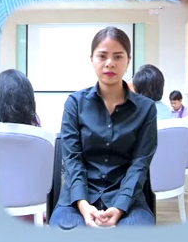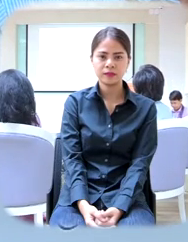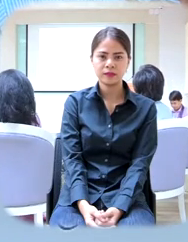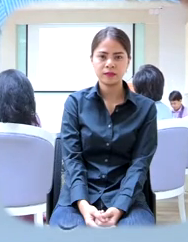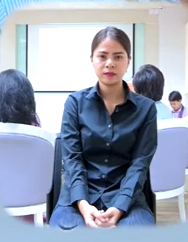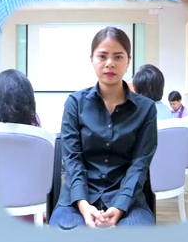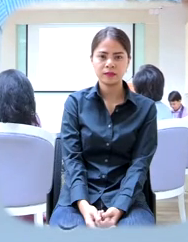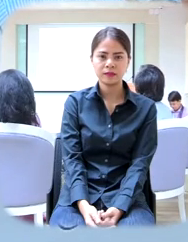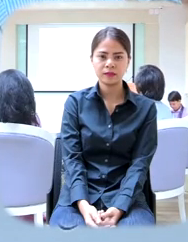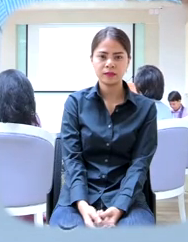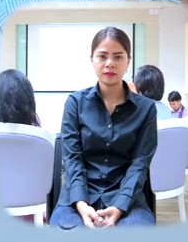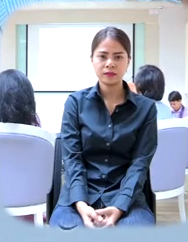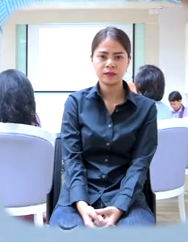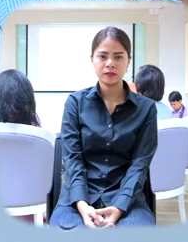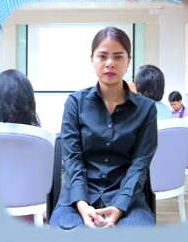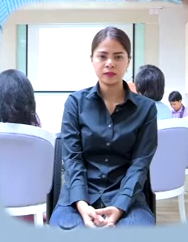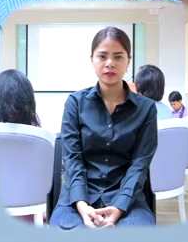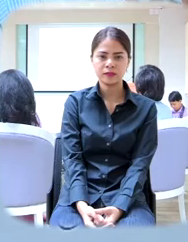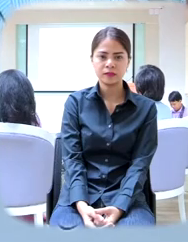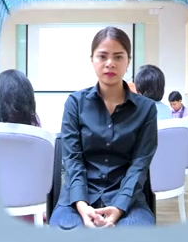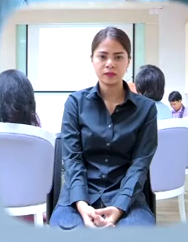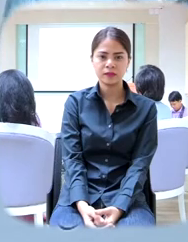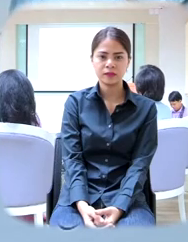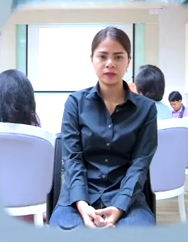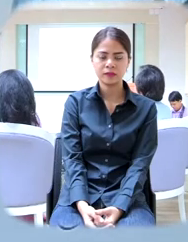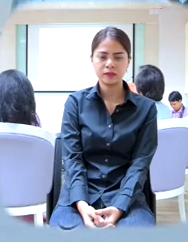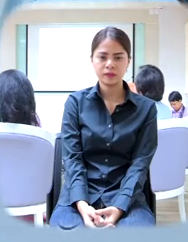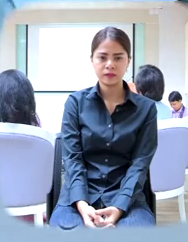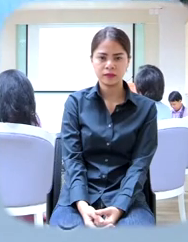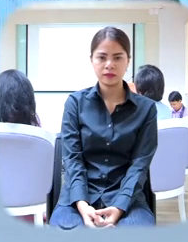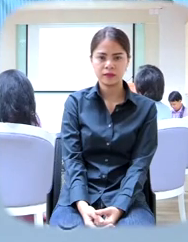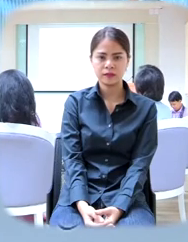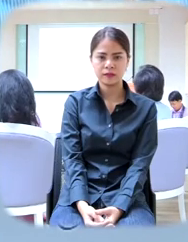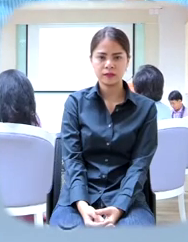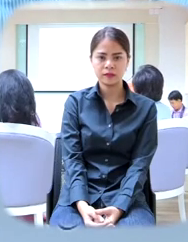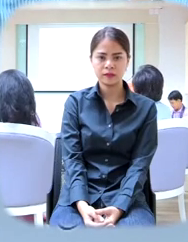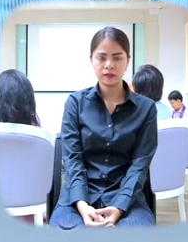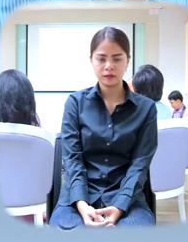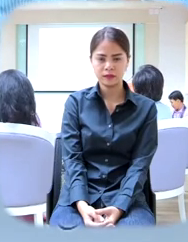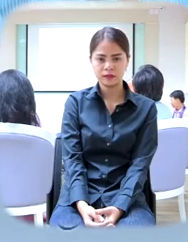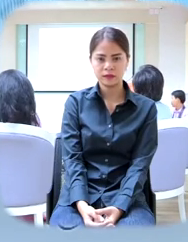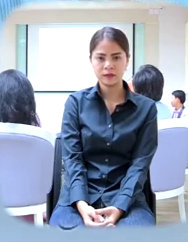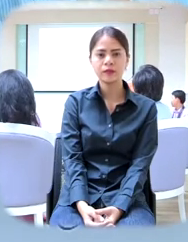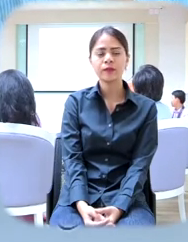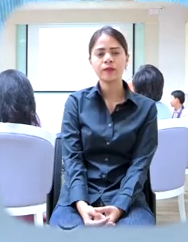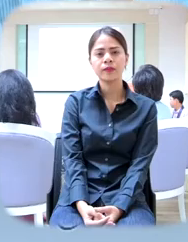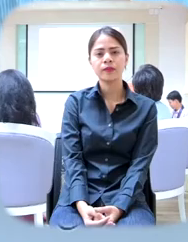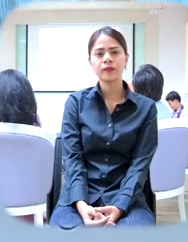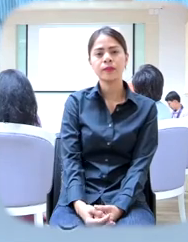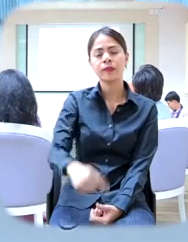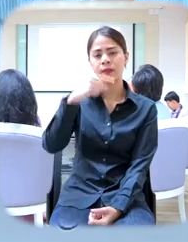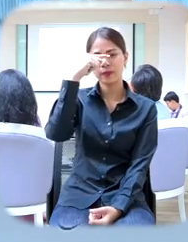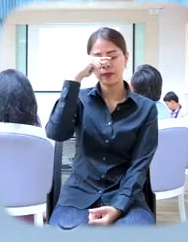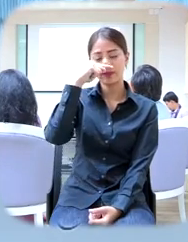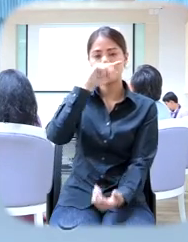Ayutthaya through to 19th century Ratanakosin or Bangkok. ในส่วนของประเทศไทย